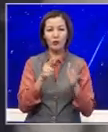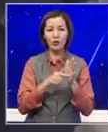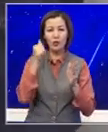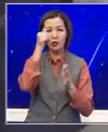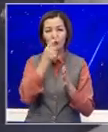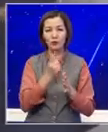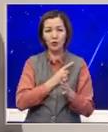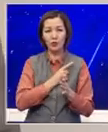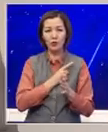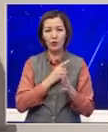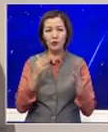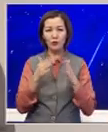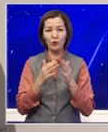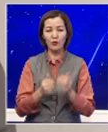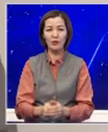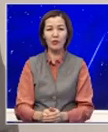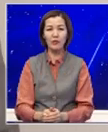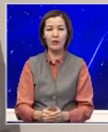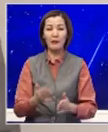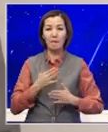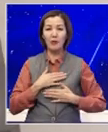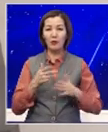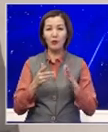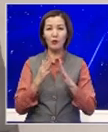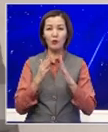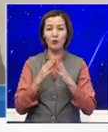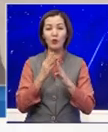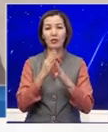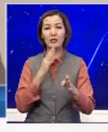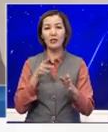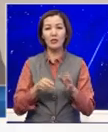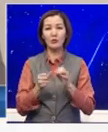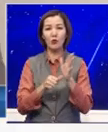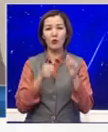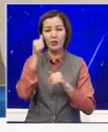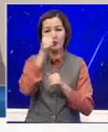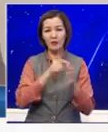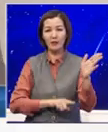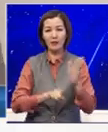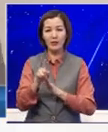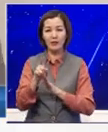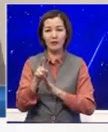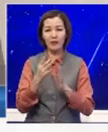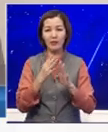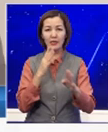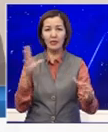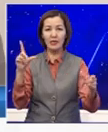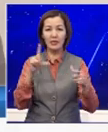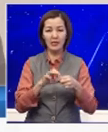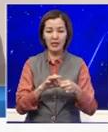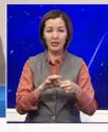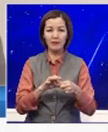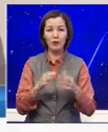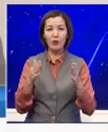күткен босағасы. 7 жыл болды мен тұрғалы. 2016-тан бері тұрамын. Алла мне бұйырып осы баспананы алып атырым.